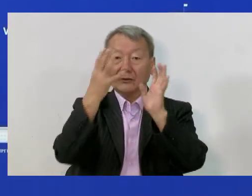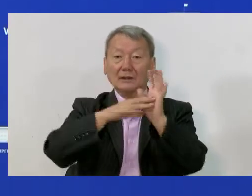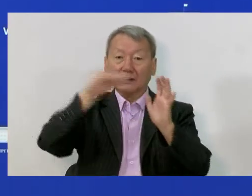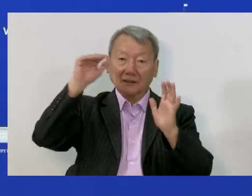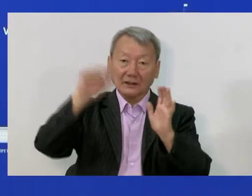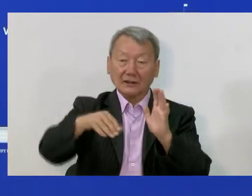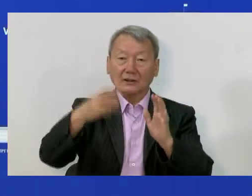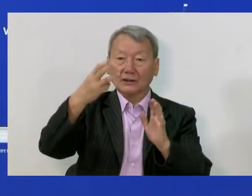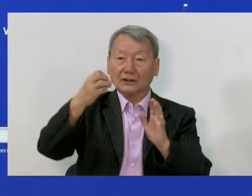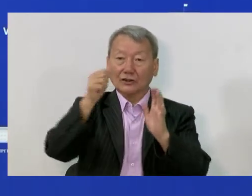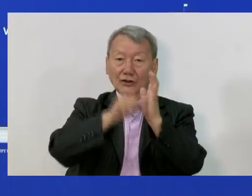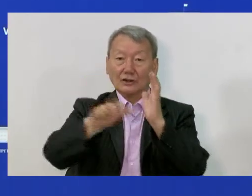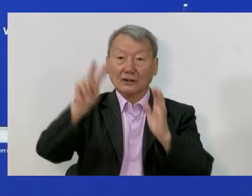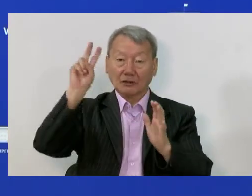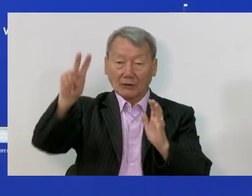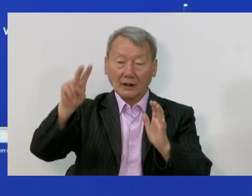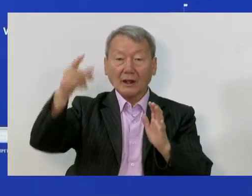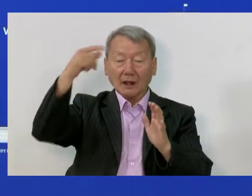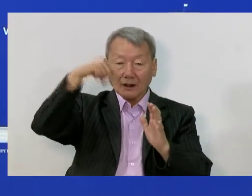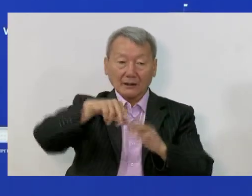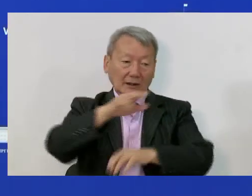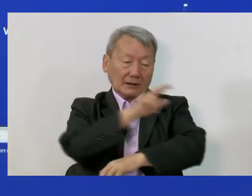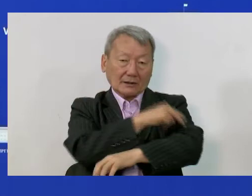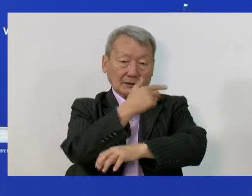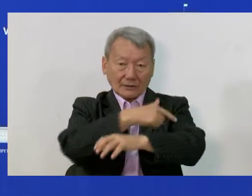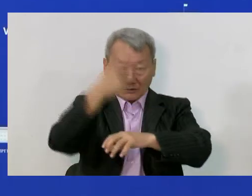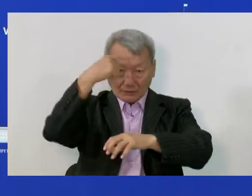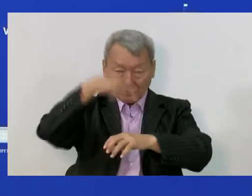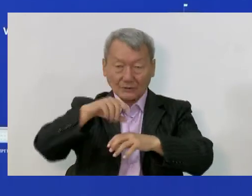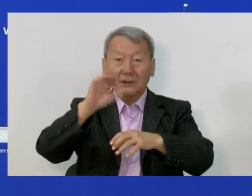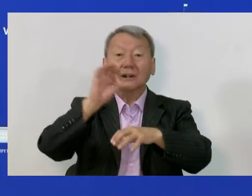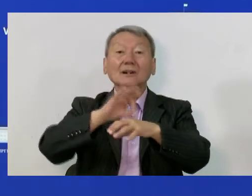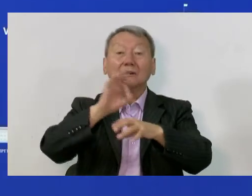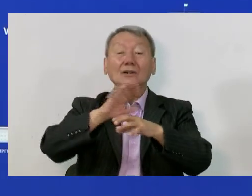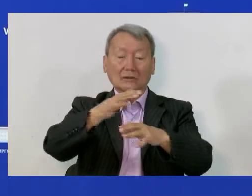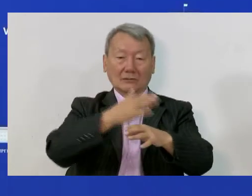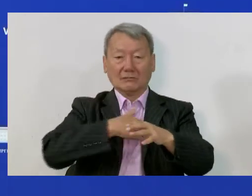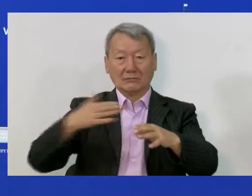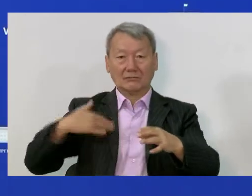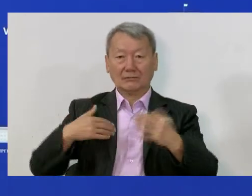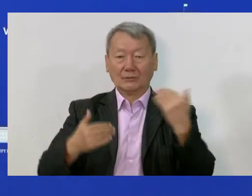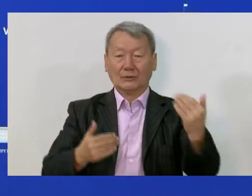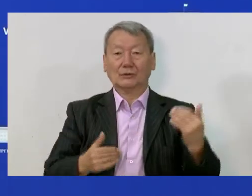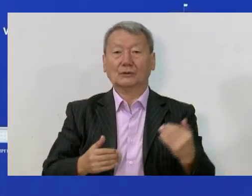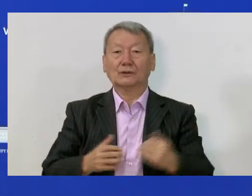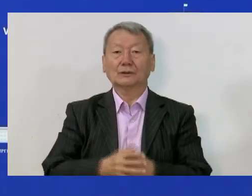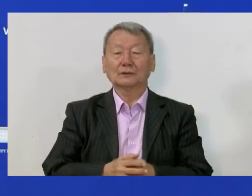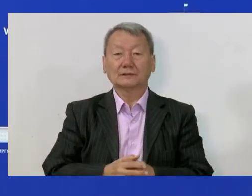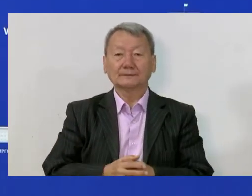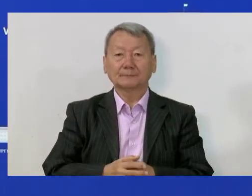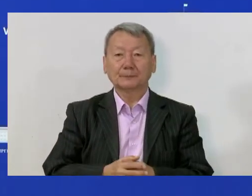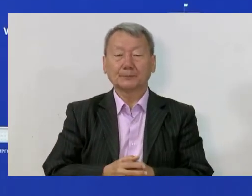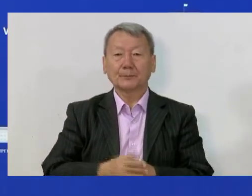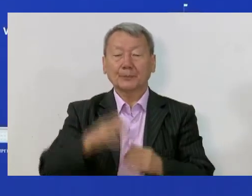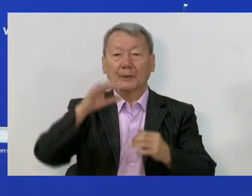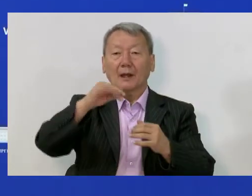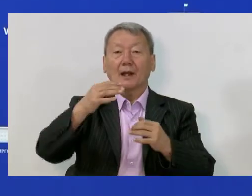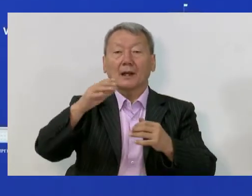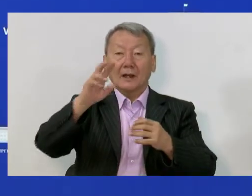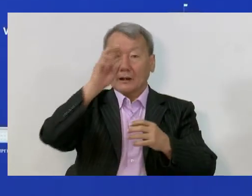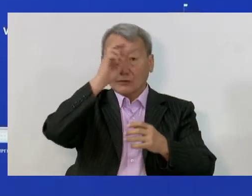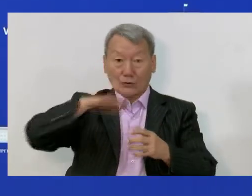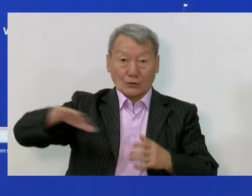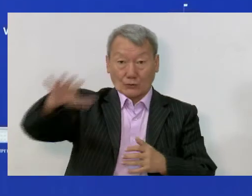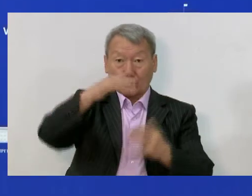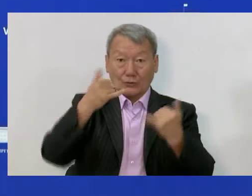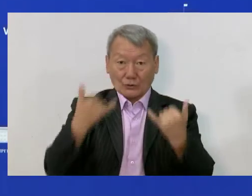362 – это клинико-эпидемиологически подтвержденные случаи. В стационарах страны